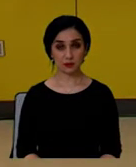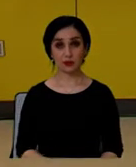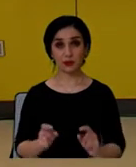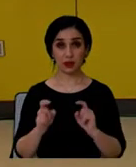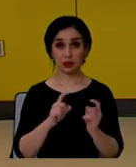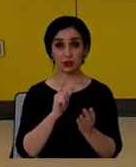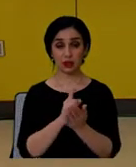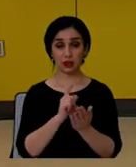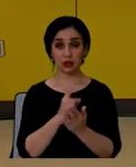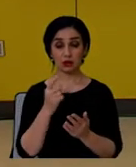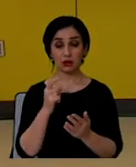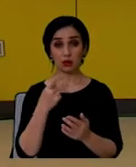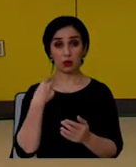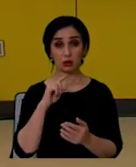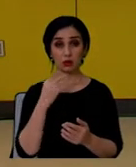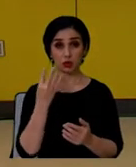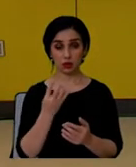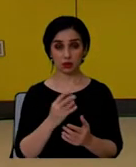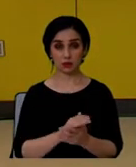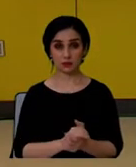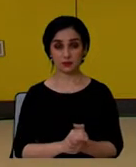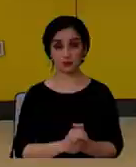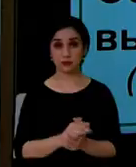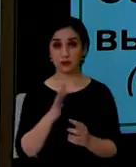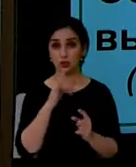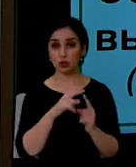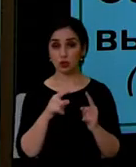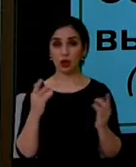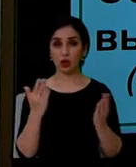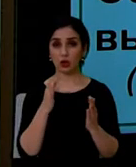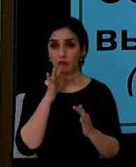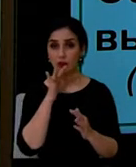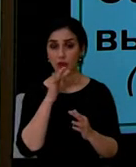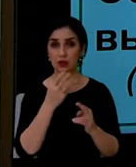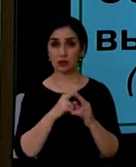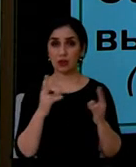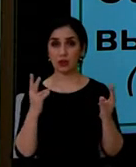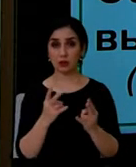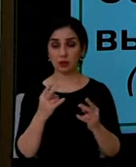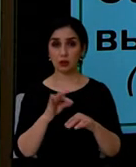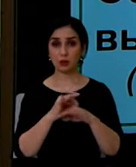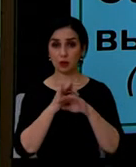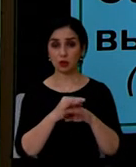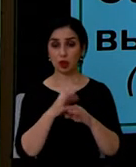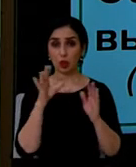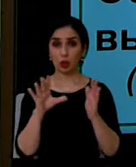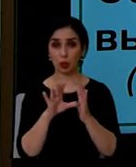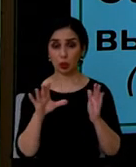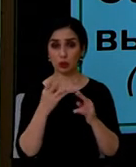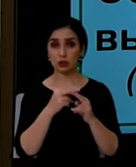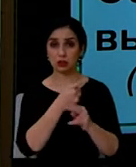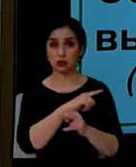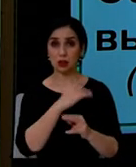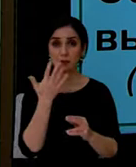Переходим к задаче номер 4. В течение какого времени необходимо провести ток